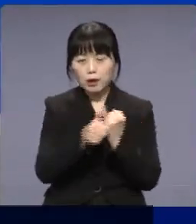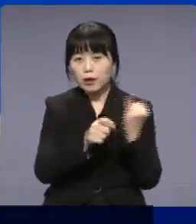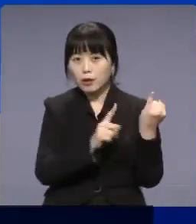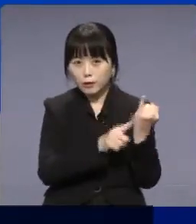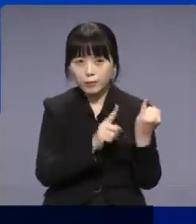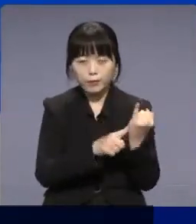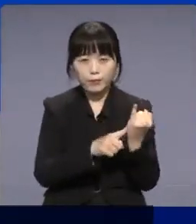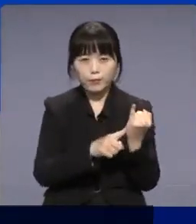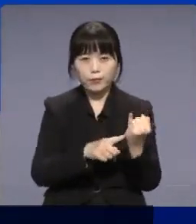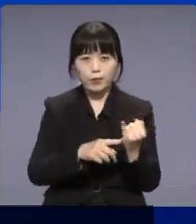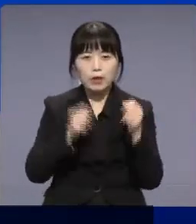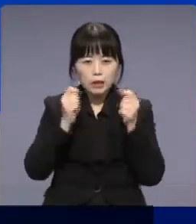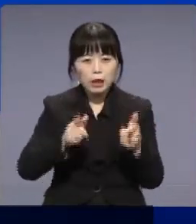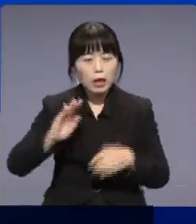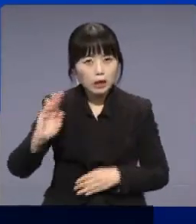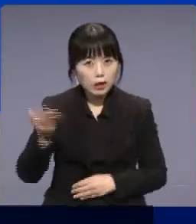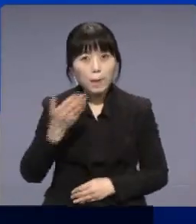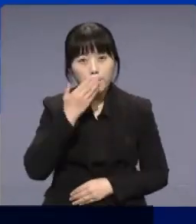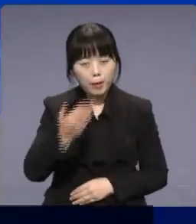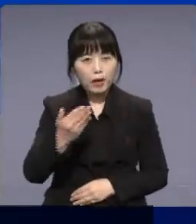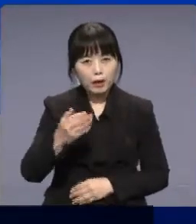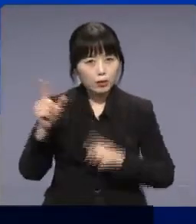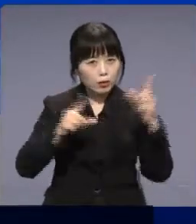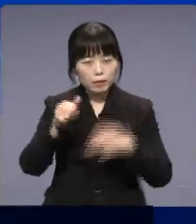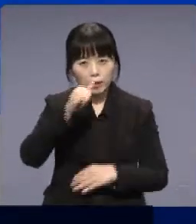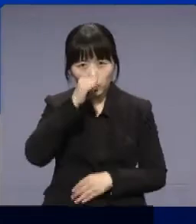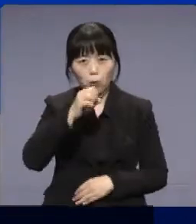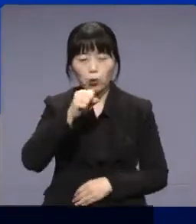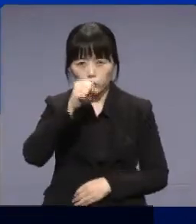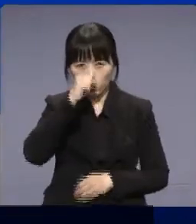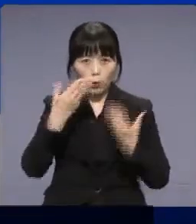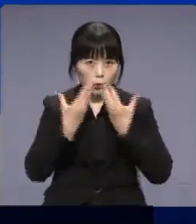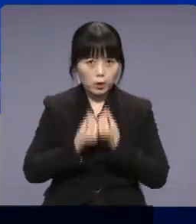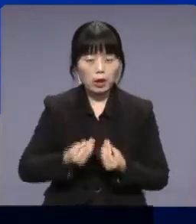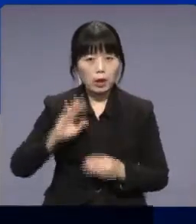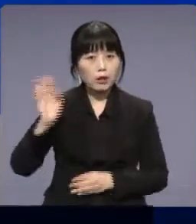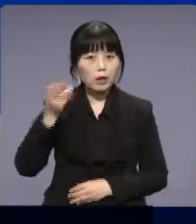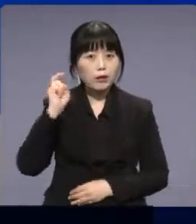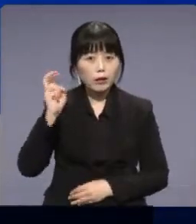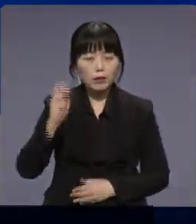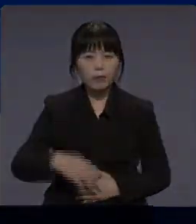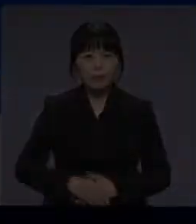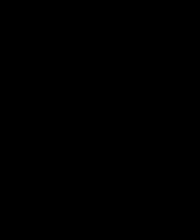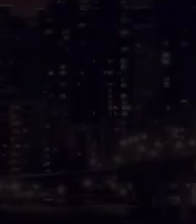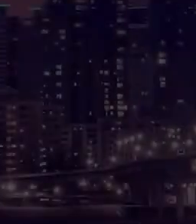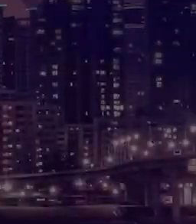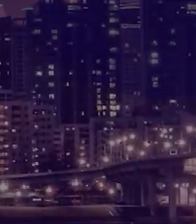여사에게 기회가 될 수 있는 측면도 있고요. 그리고 좋은 선례가 될 수 있는 측면도 있는 것 같습니다.